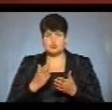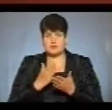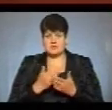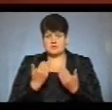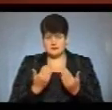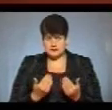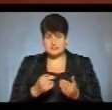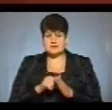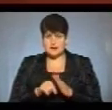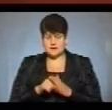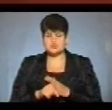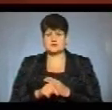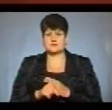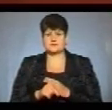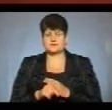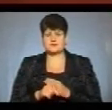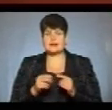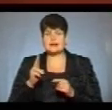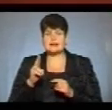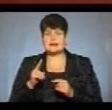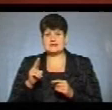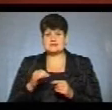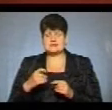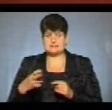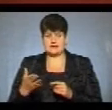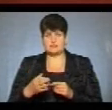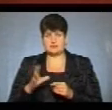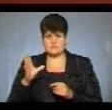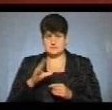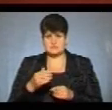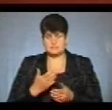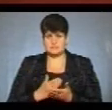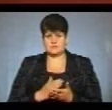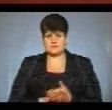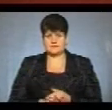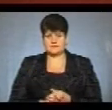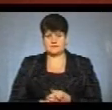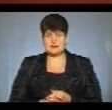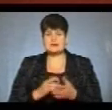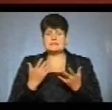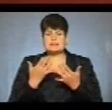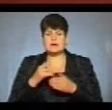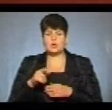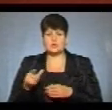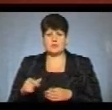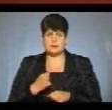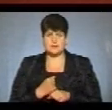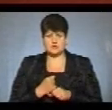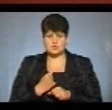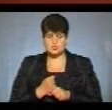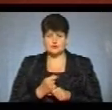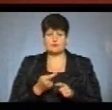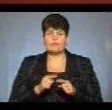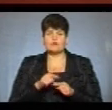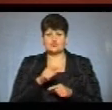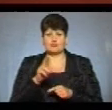відповідно мають... Да, вони, ну, вони, цех наш, ну як же вони мають всі, а як же? Скажіть, скільки людей працює в так званому